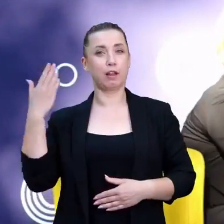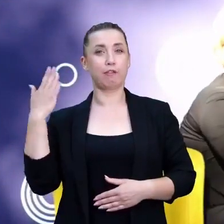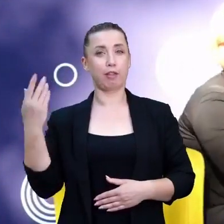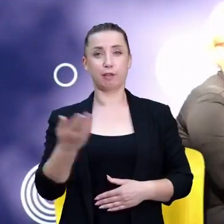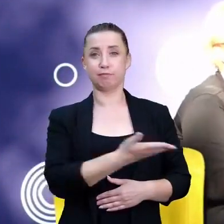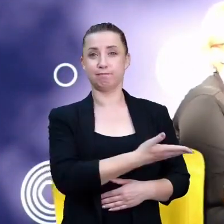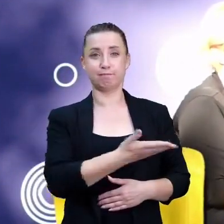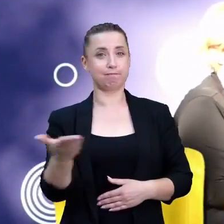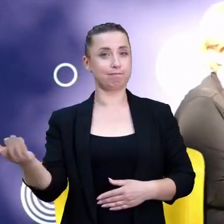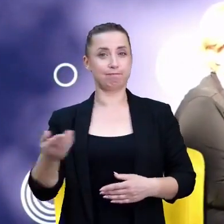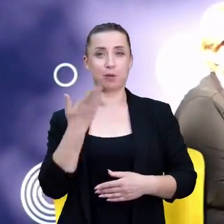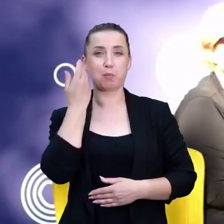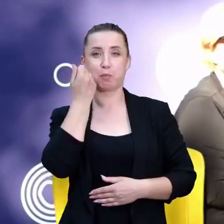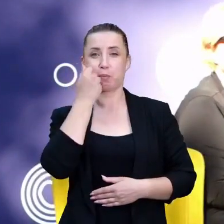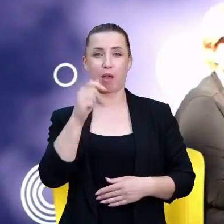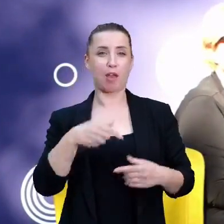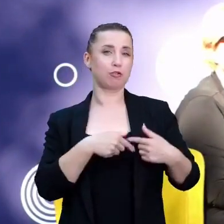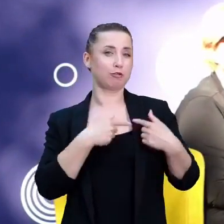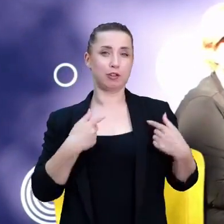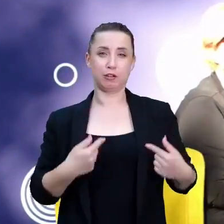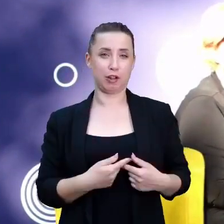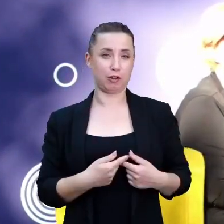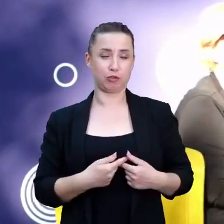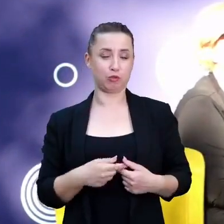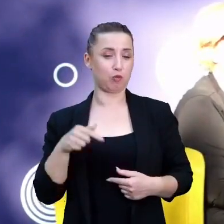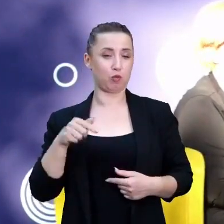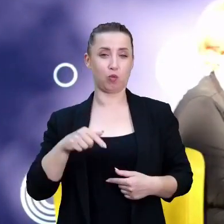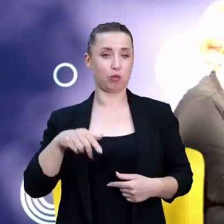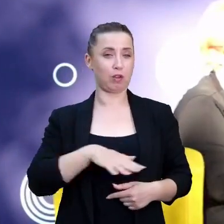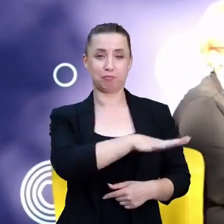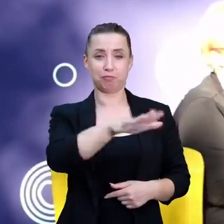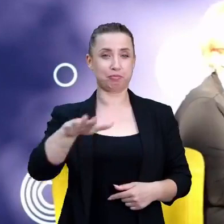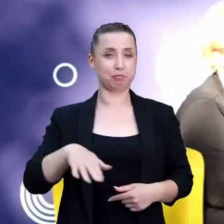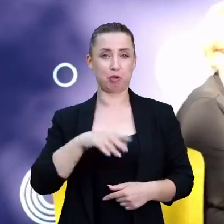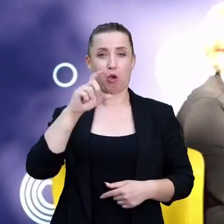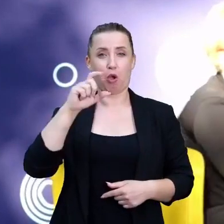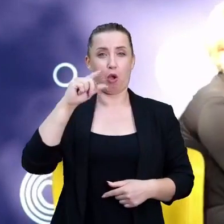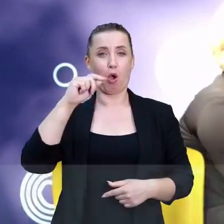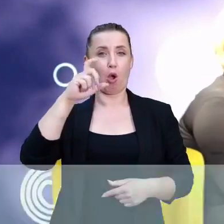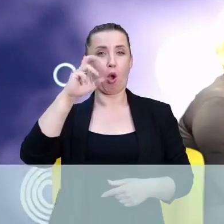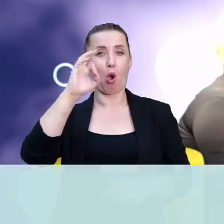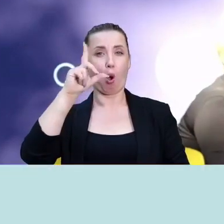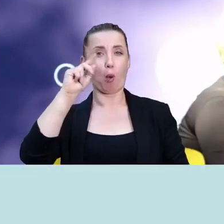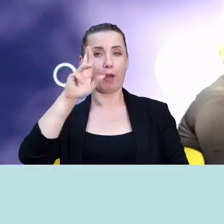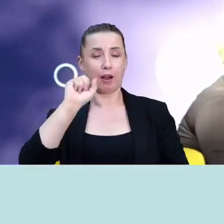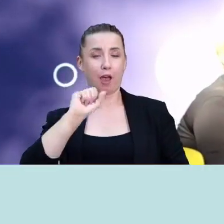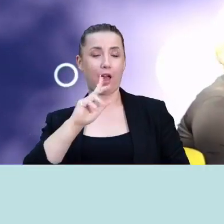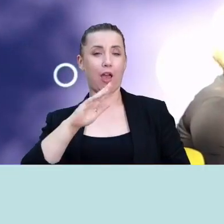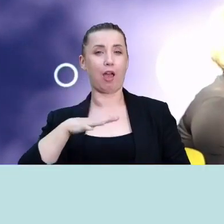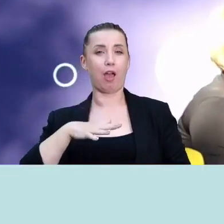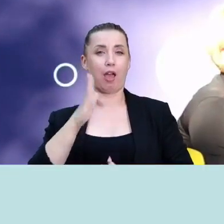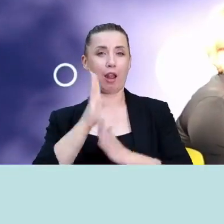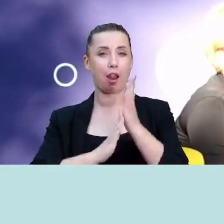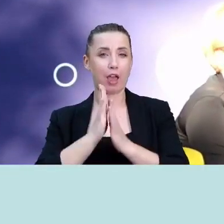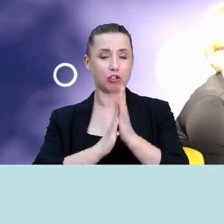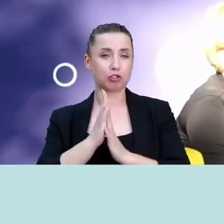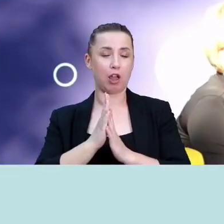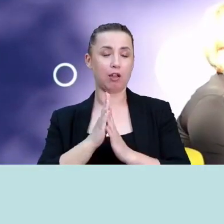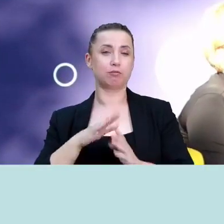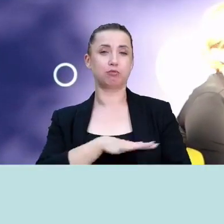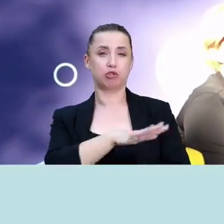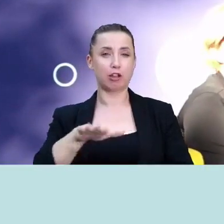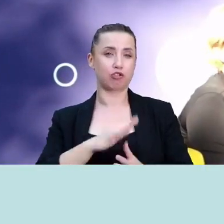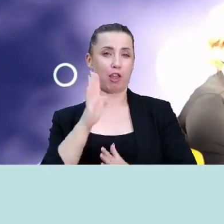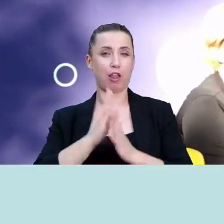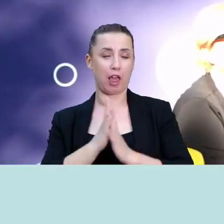Witam Państwa bardzo serdecznie w tej niezwykłej przestrzeni Opery Leśnej, w nowej przestrzeni Lasy. Witam na